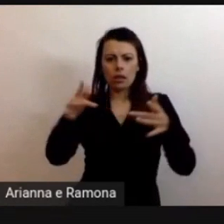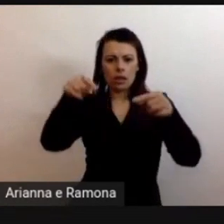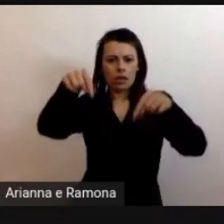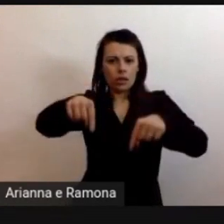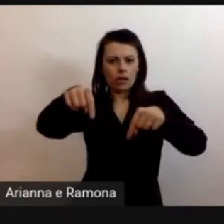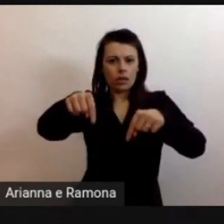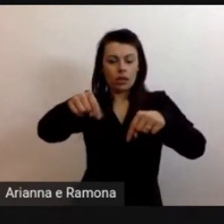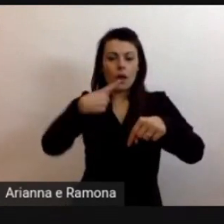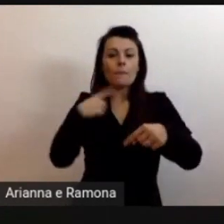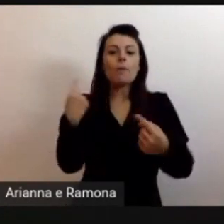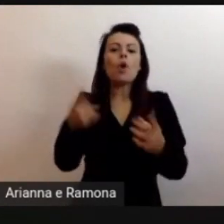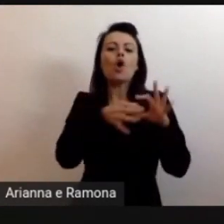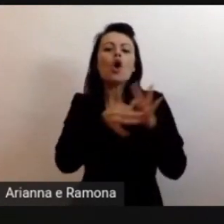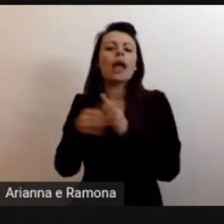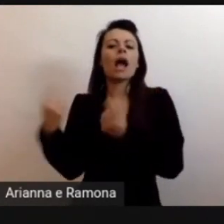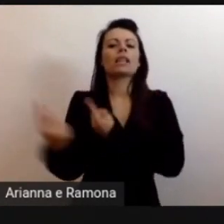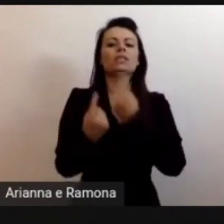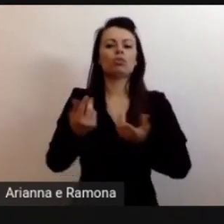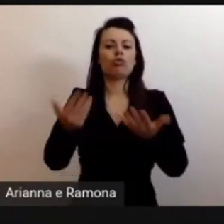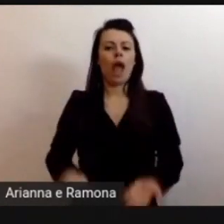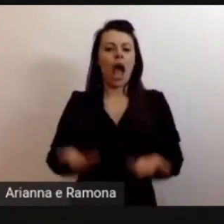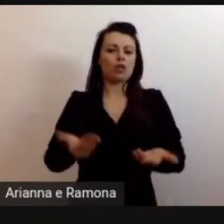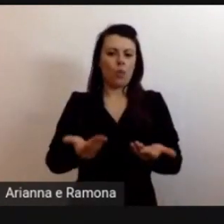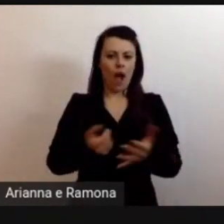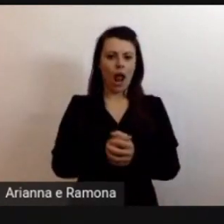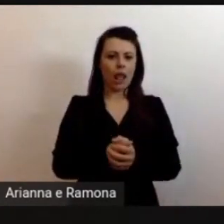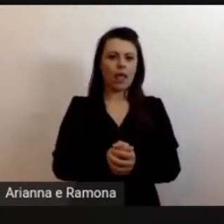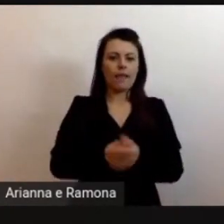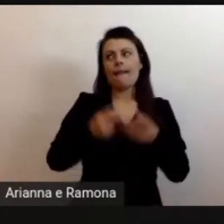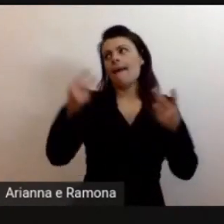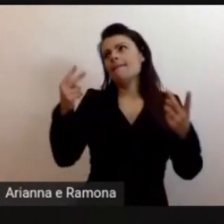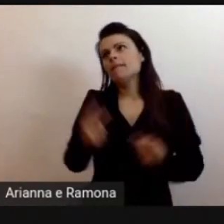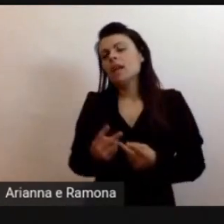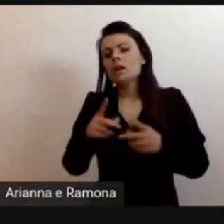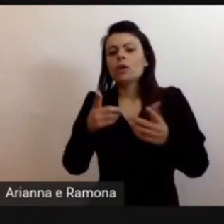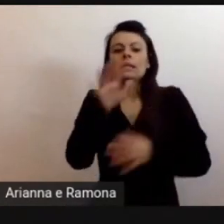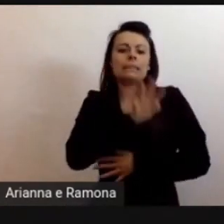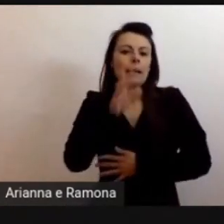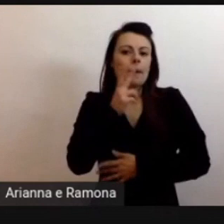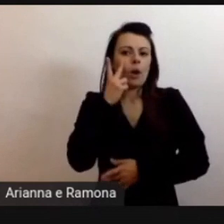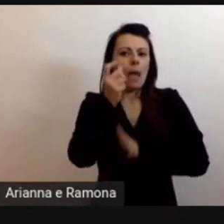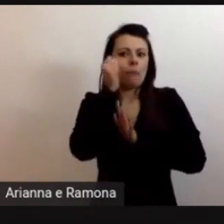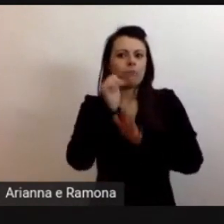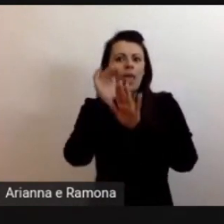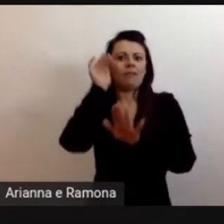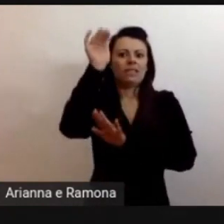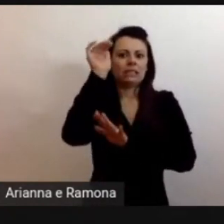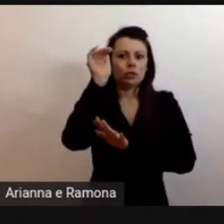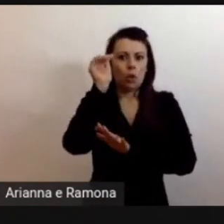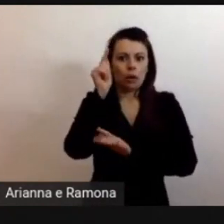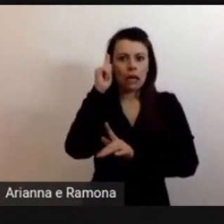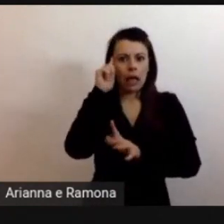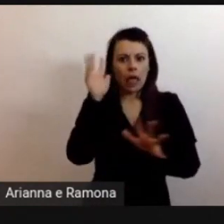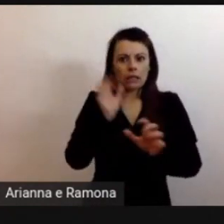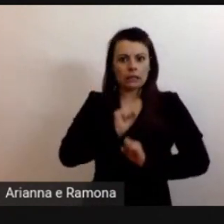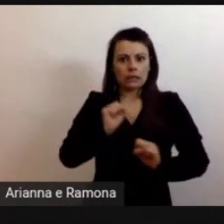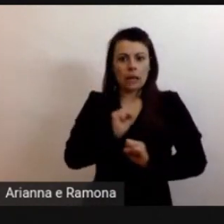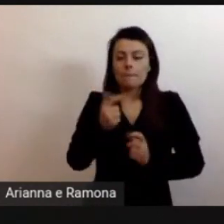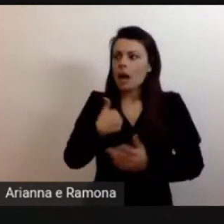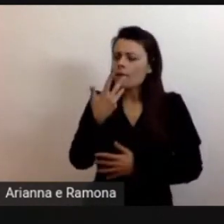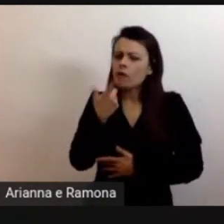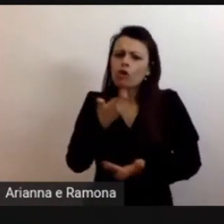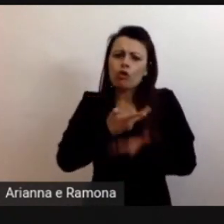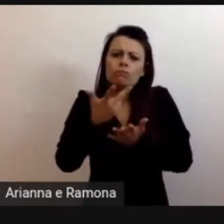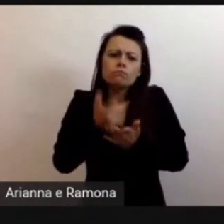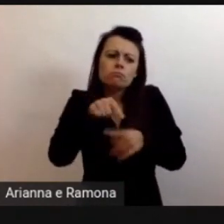in cui ci troviamo quindi anche se è una previsione fosse in pausa di che non è quelli concludere non